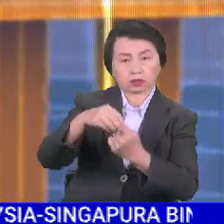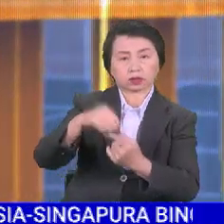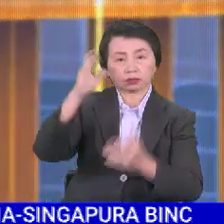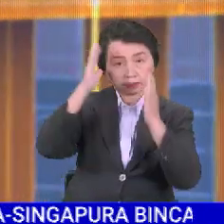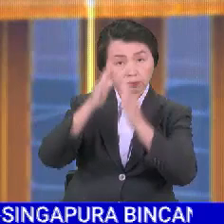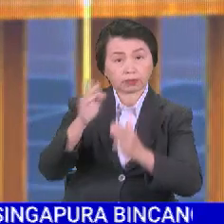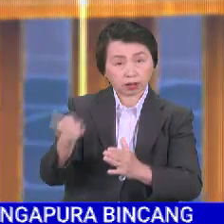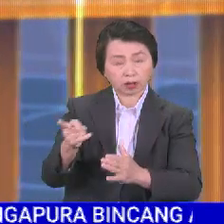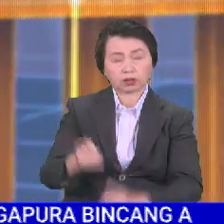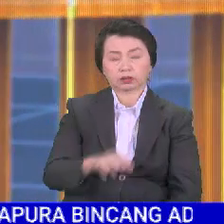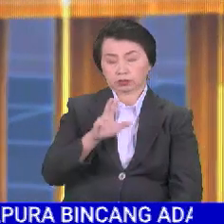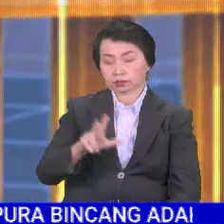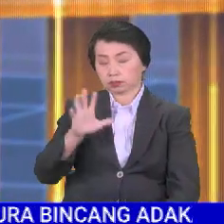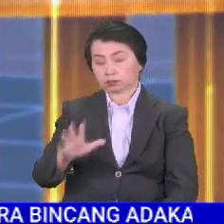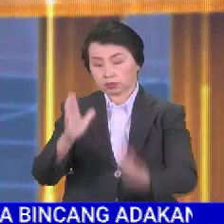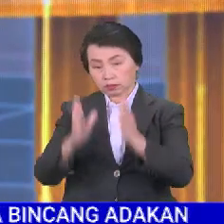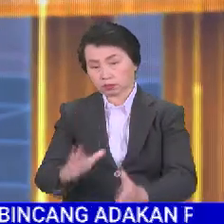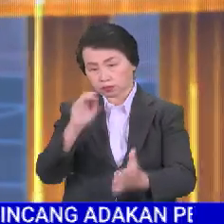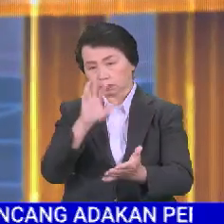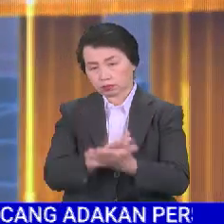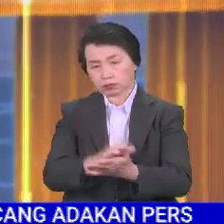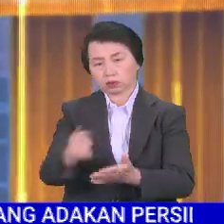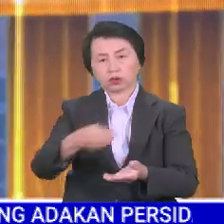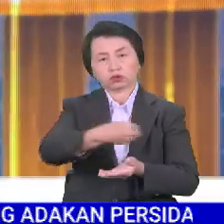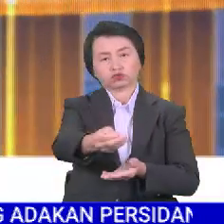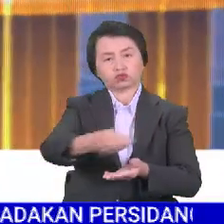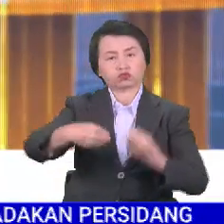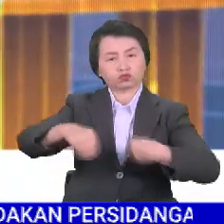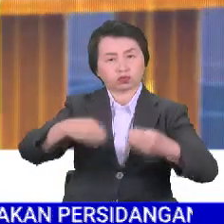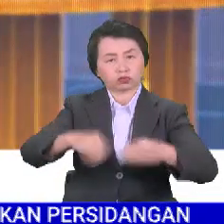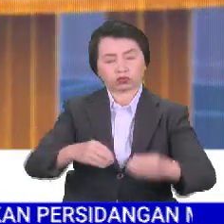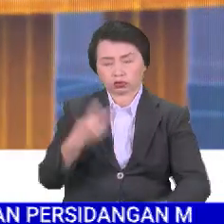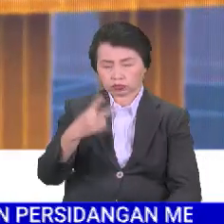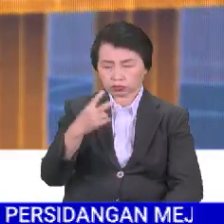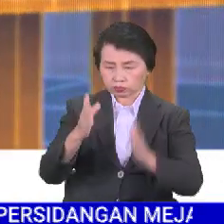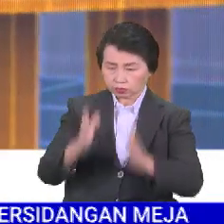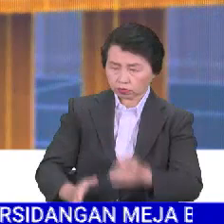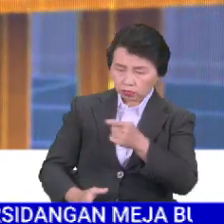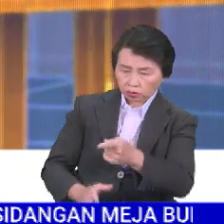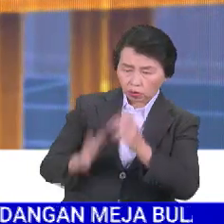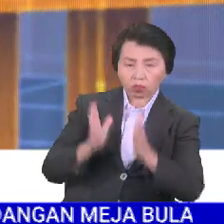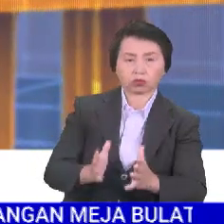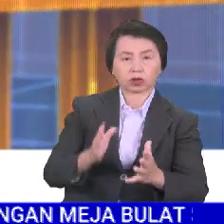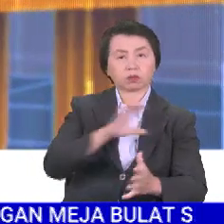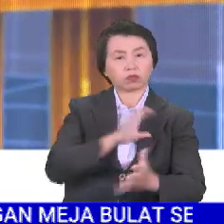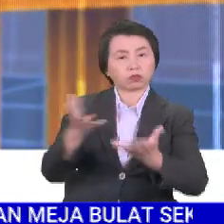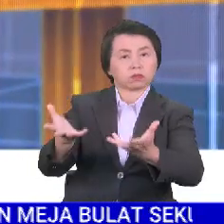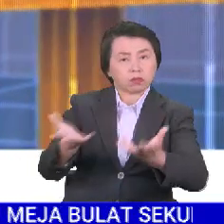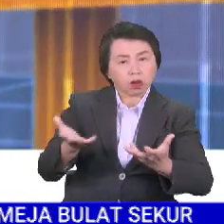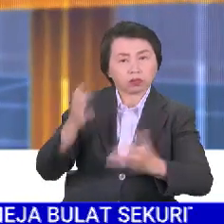Pahang daripada jumlah itu 35 suspek dipicahitokan dada mereka 12 lagi merupakan orang yang dikehendaki